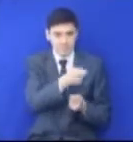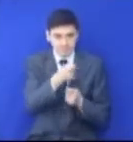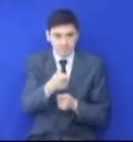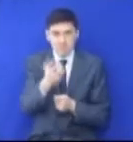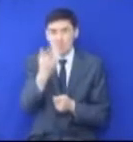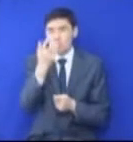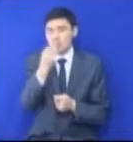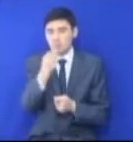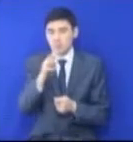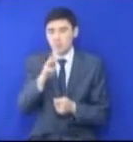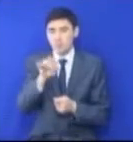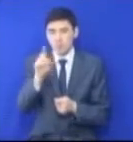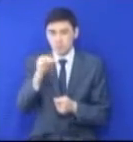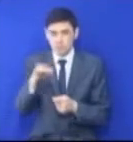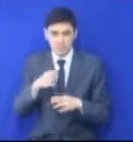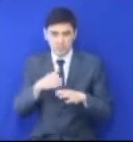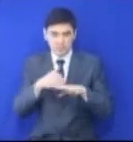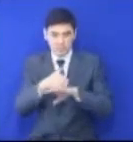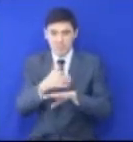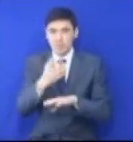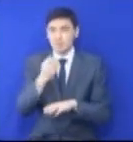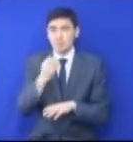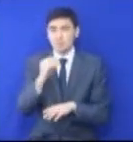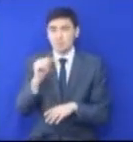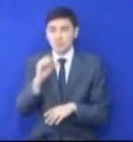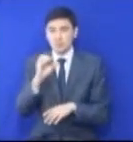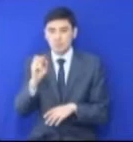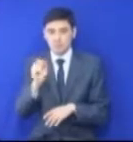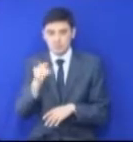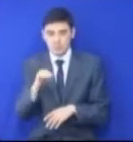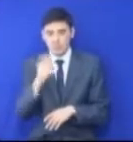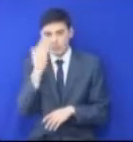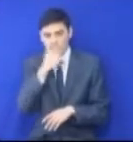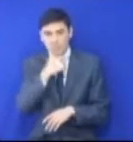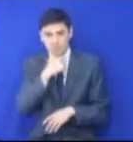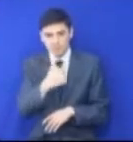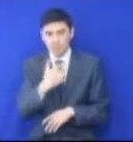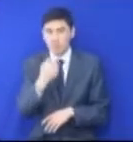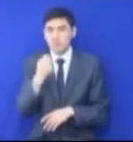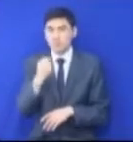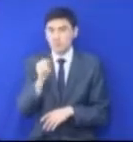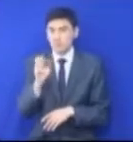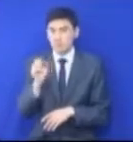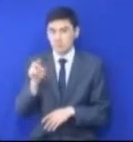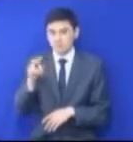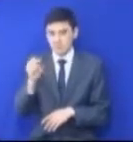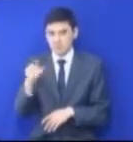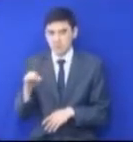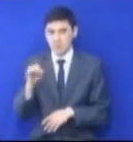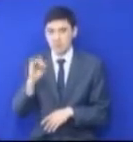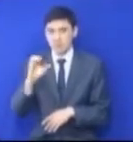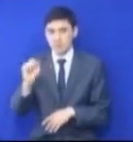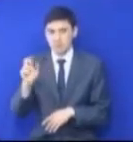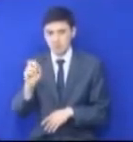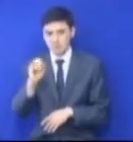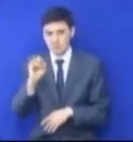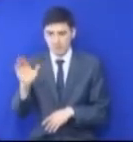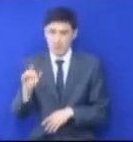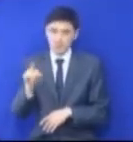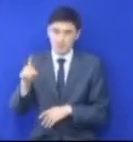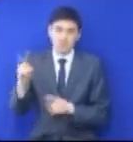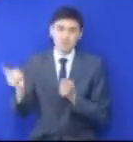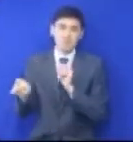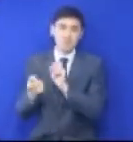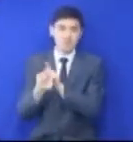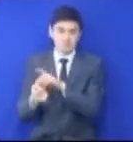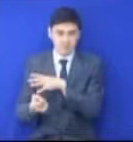музеи, посмотрели спектакль «Жас Абай» и встретились с участником проекта «100 новых лиц» Аблайханом Асылбаевым. По словам организаторов, мероприятие